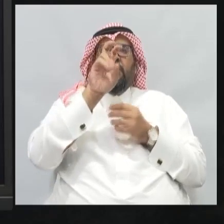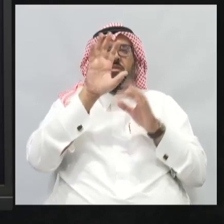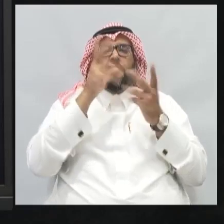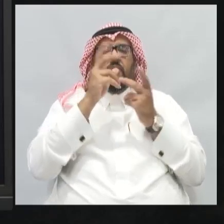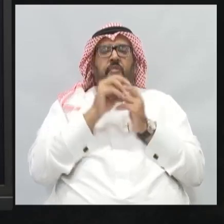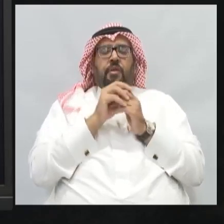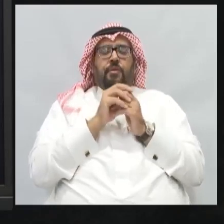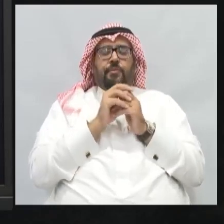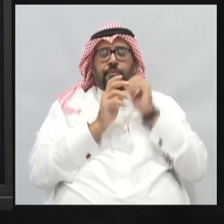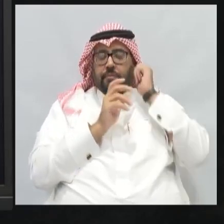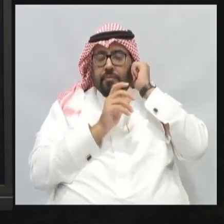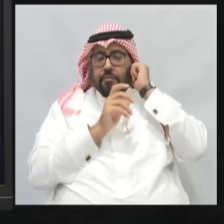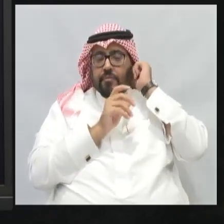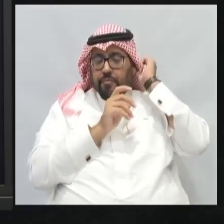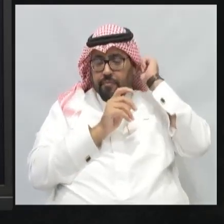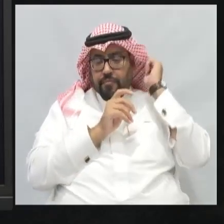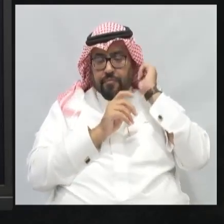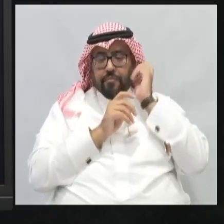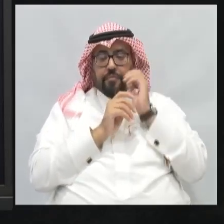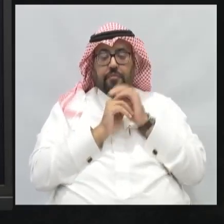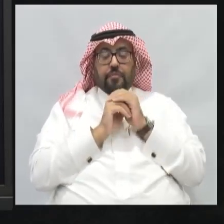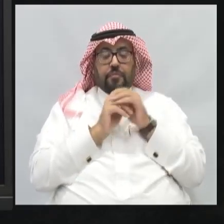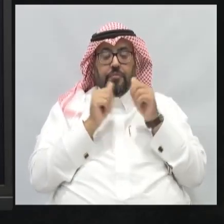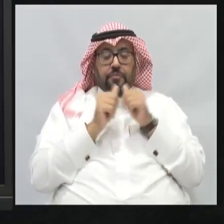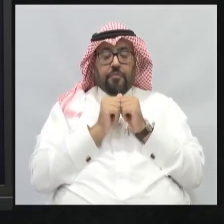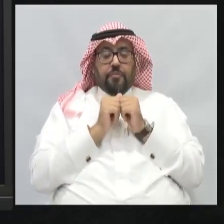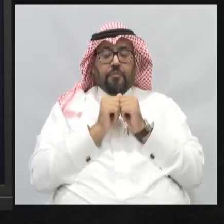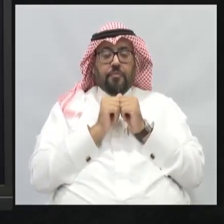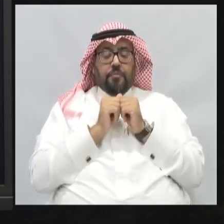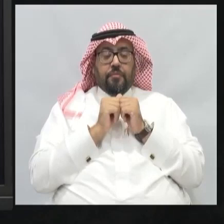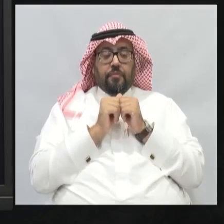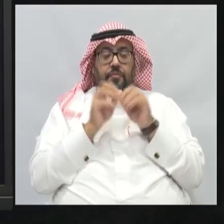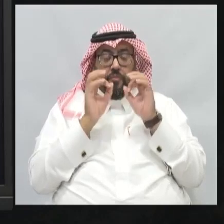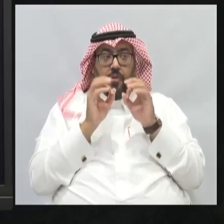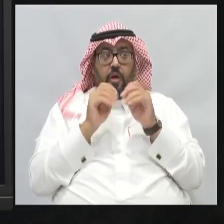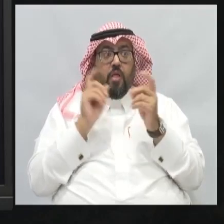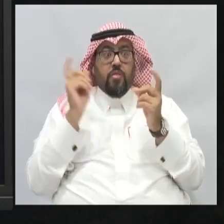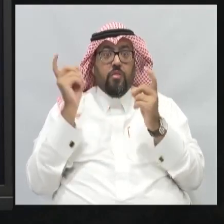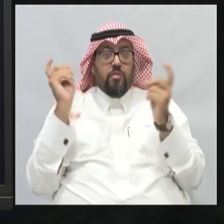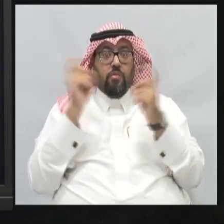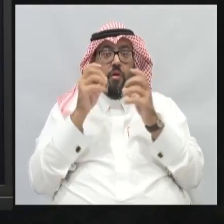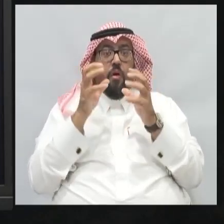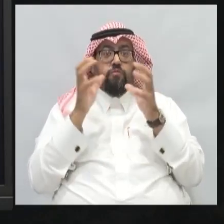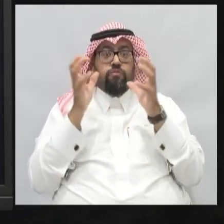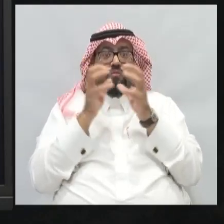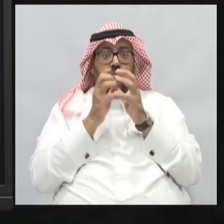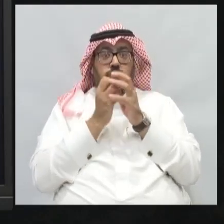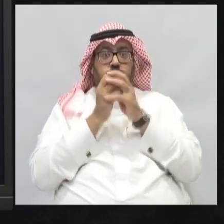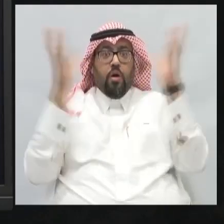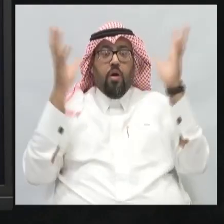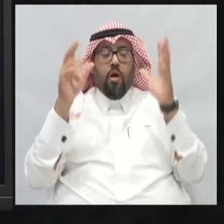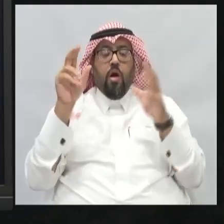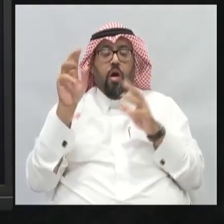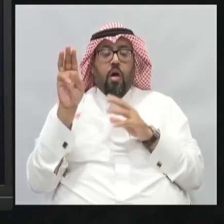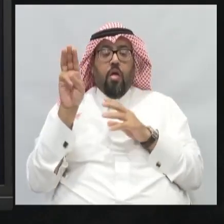النووي احسنتم رائعين عندما اطلقت القنبله الذريه على